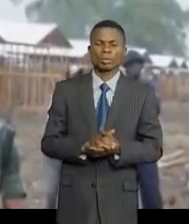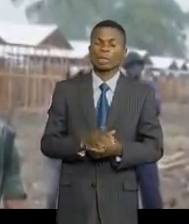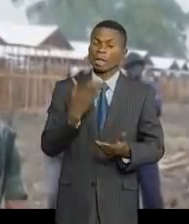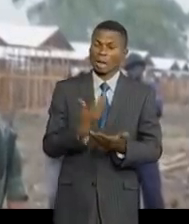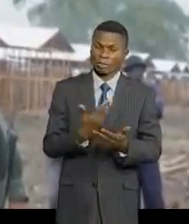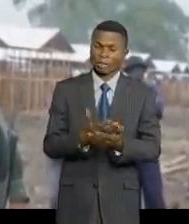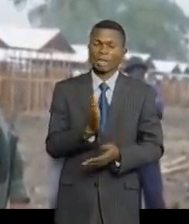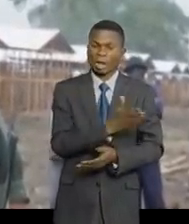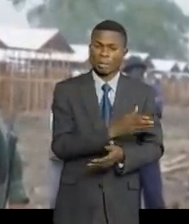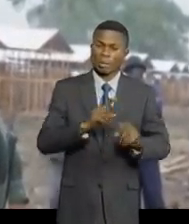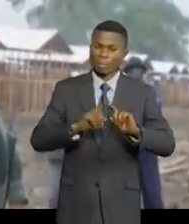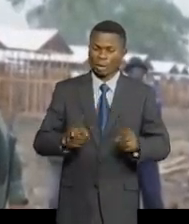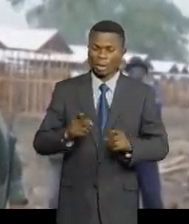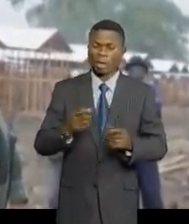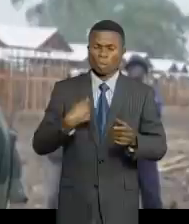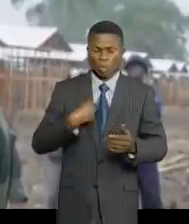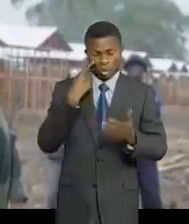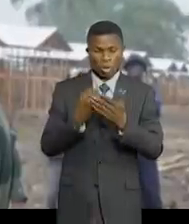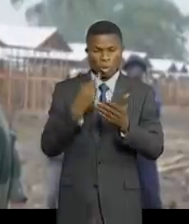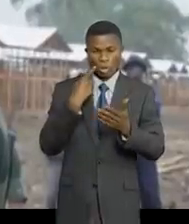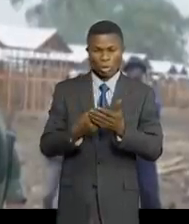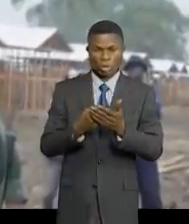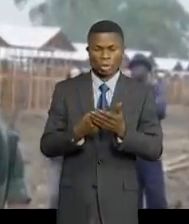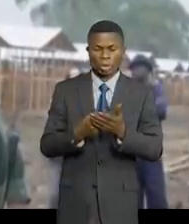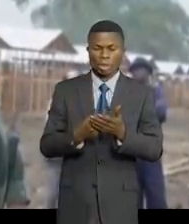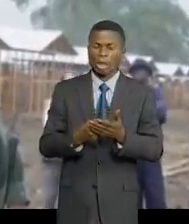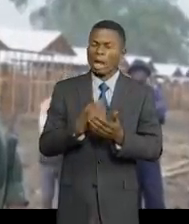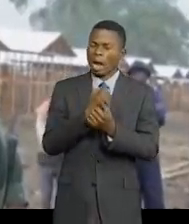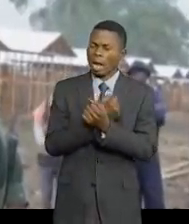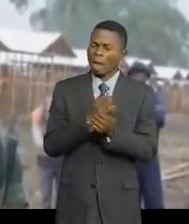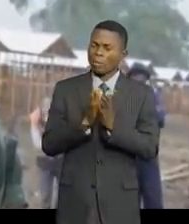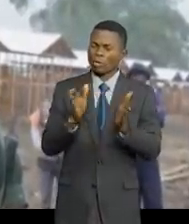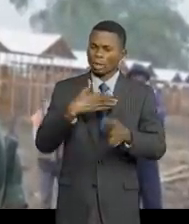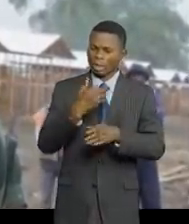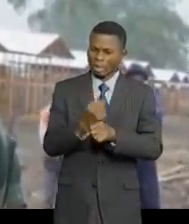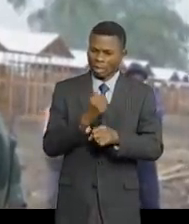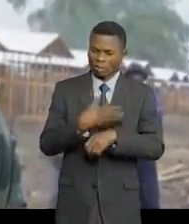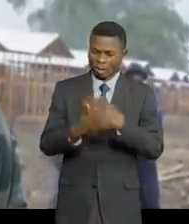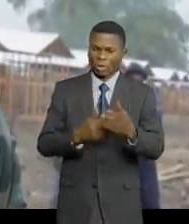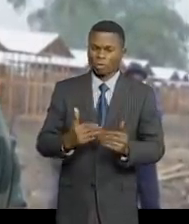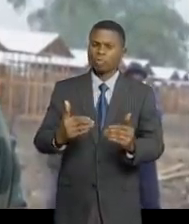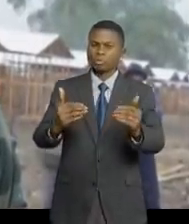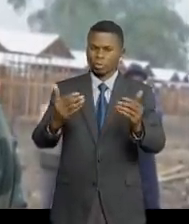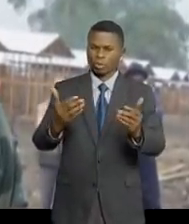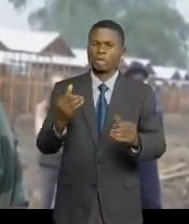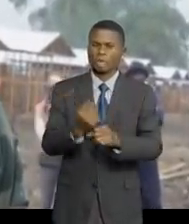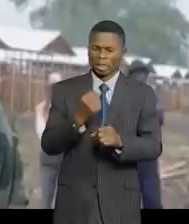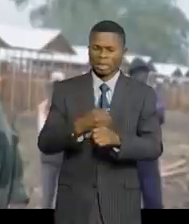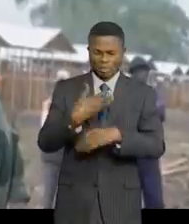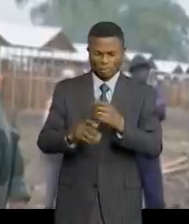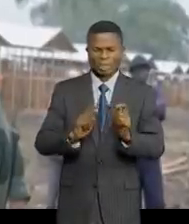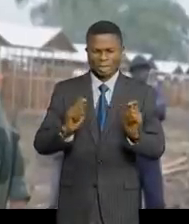rapidité, mais l'ingéniosité avec laquelle le travail est fait, le travail est très très bien